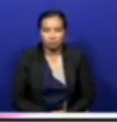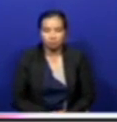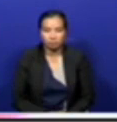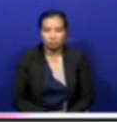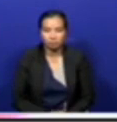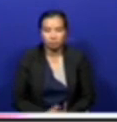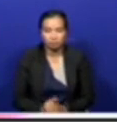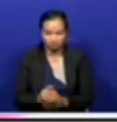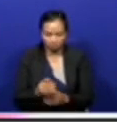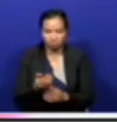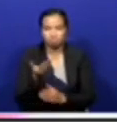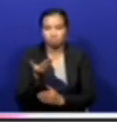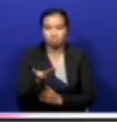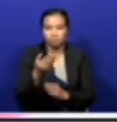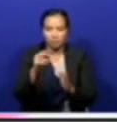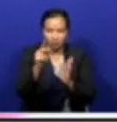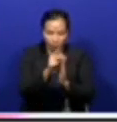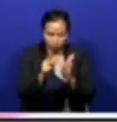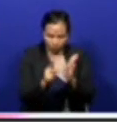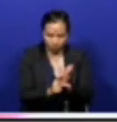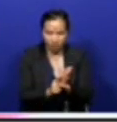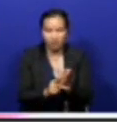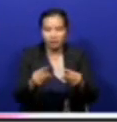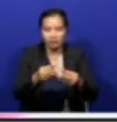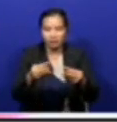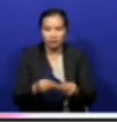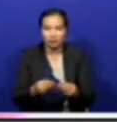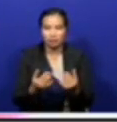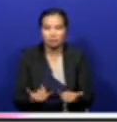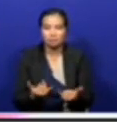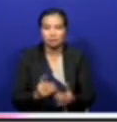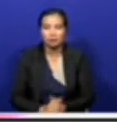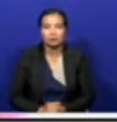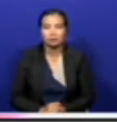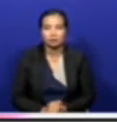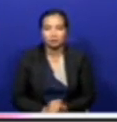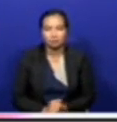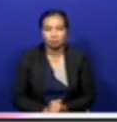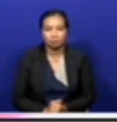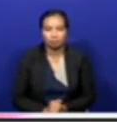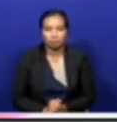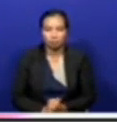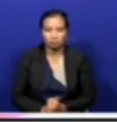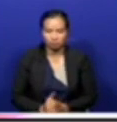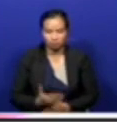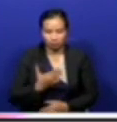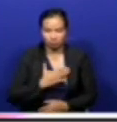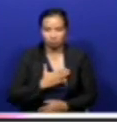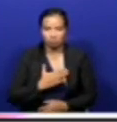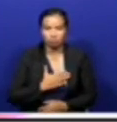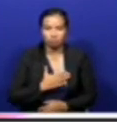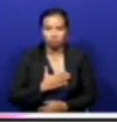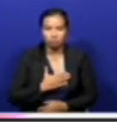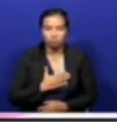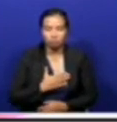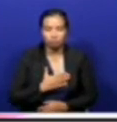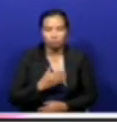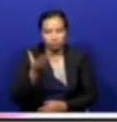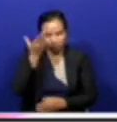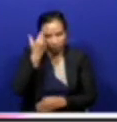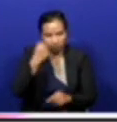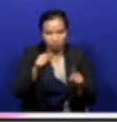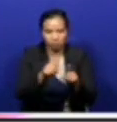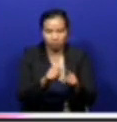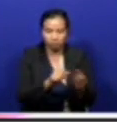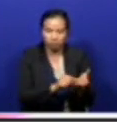านั่นหมายความว่ากฎหมายฉบับนี้เนี่ยแม้ว่าเราเห็นชอบกับข้อสังเกตนะครับส่งเ